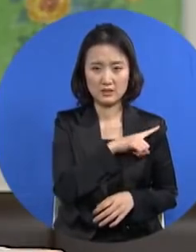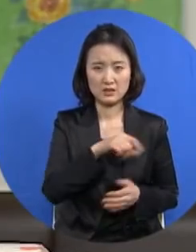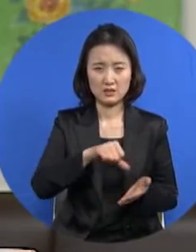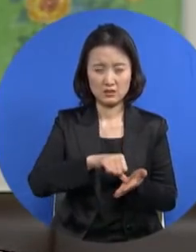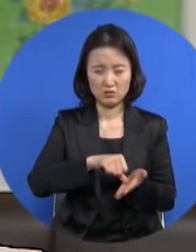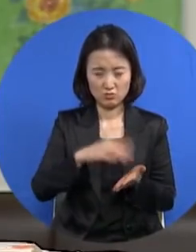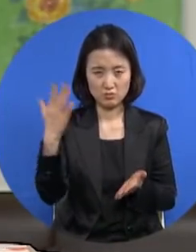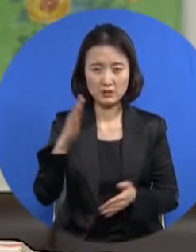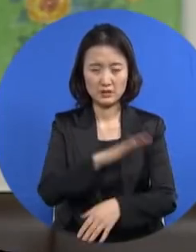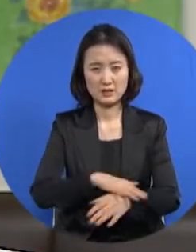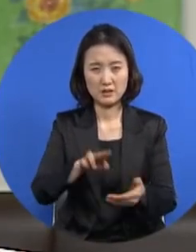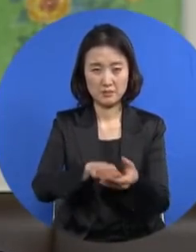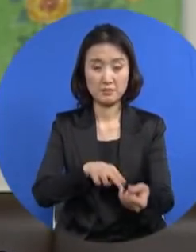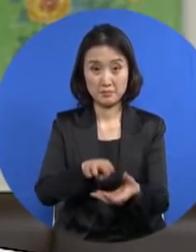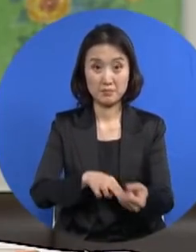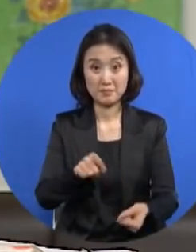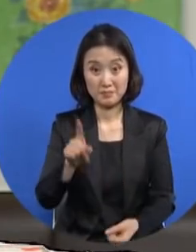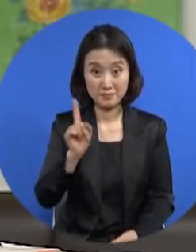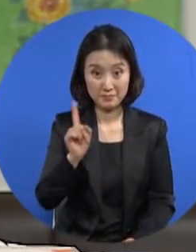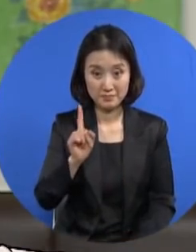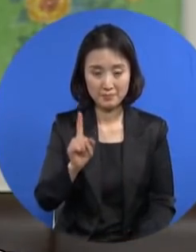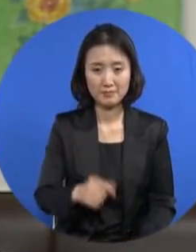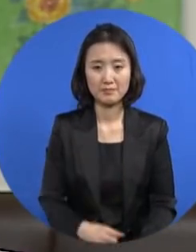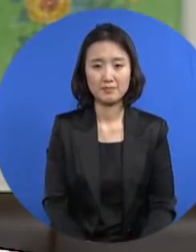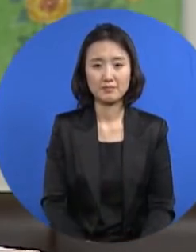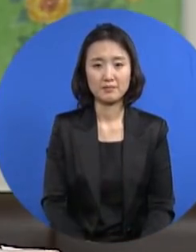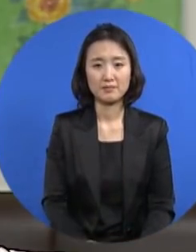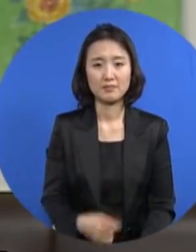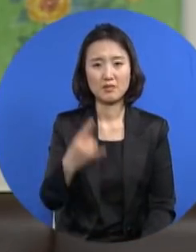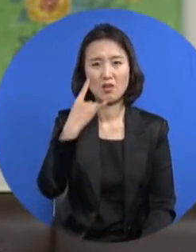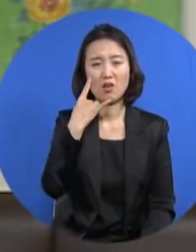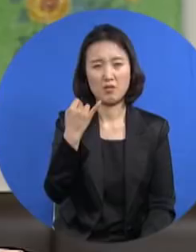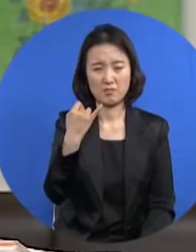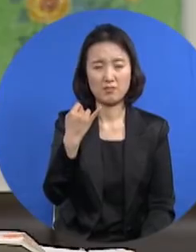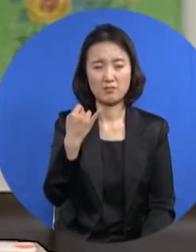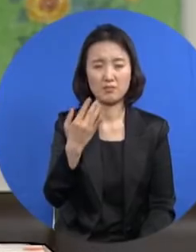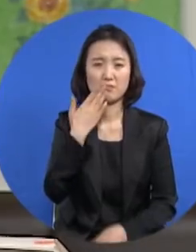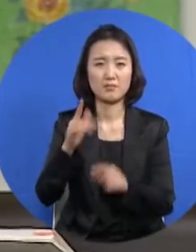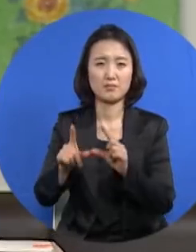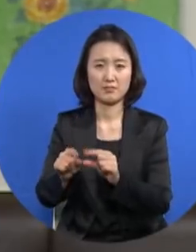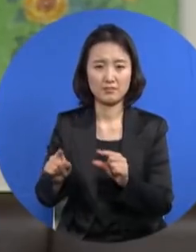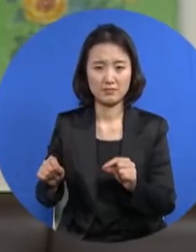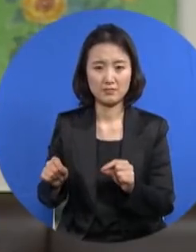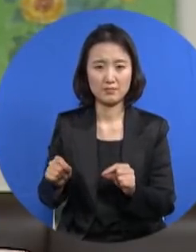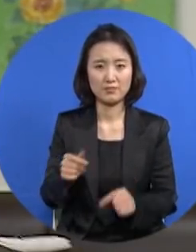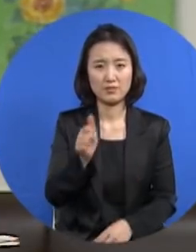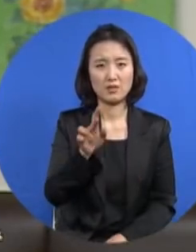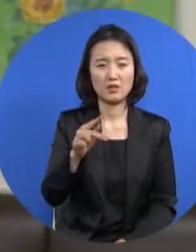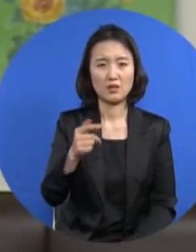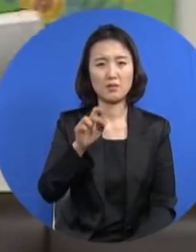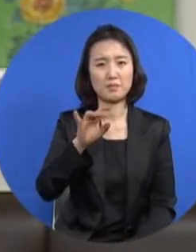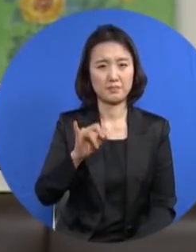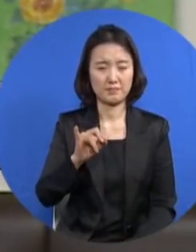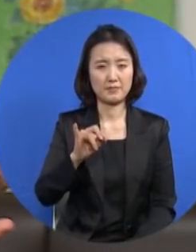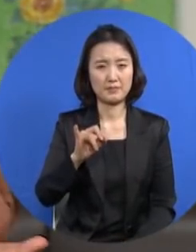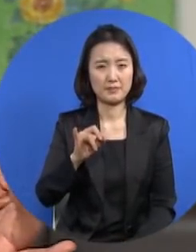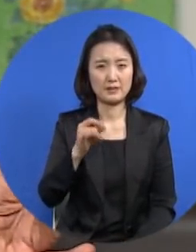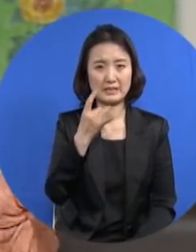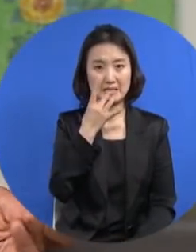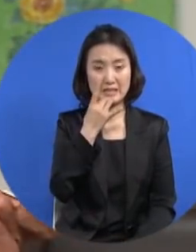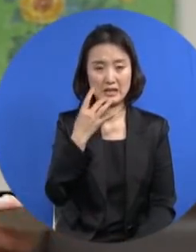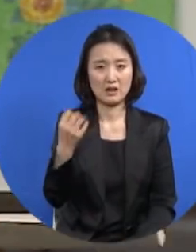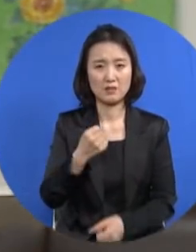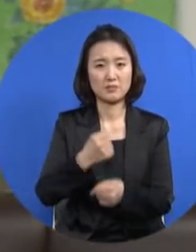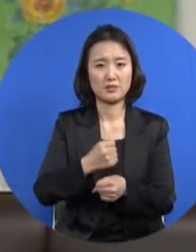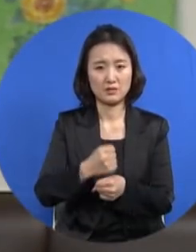잘 나가는 메뉴가 있는데요. 그 메뉴가 저희 엄마 메뉴예요. 그게 현미쌀 메뉴인데요. 저희가 원래는 계속